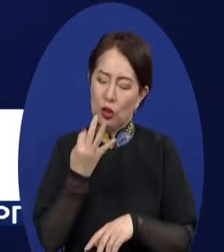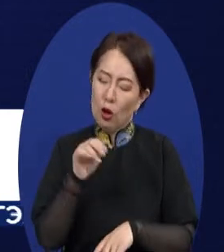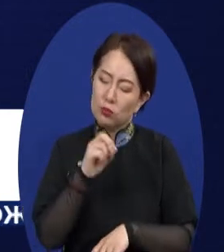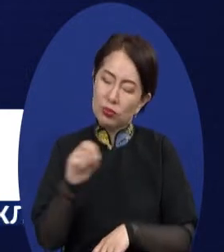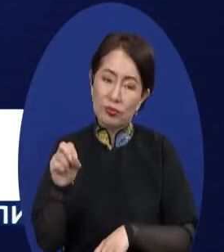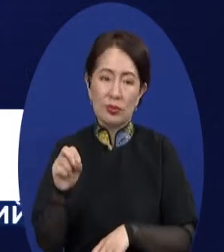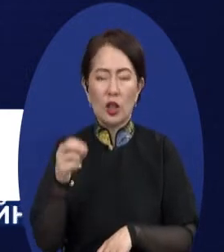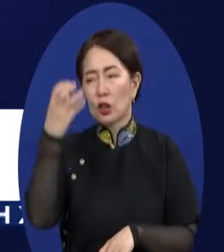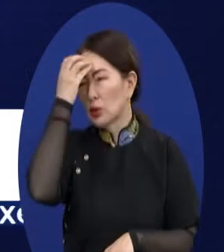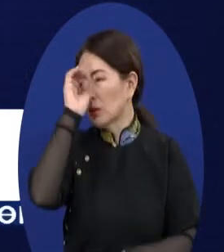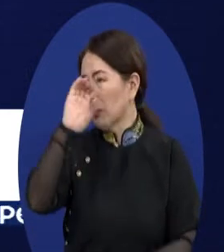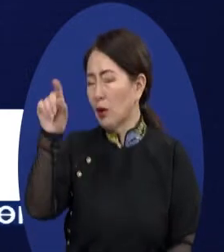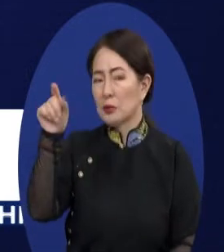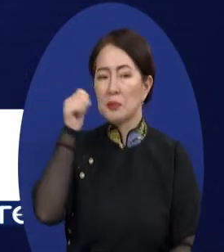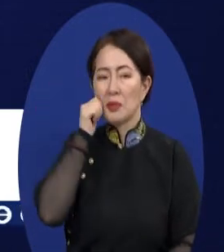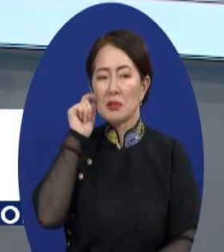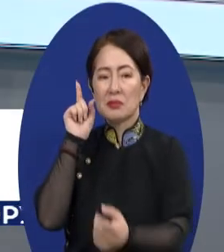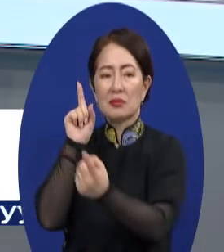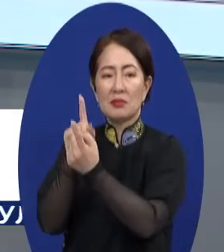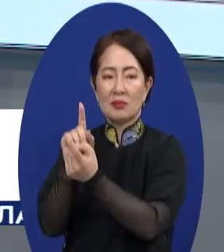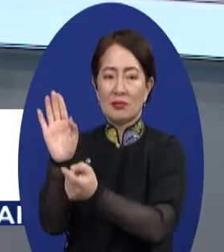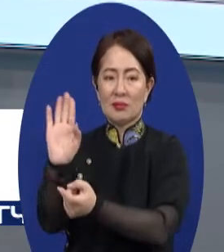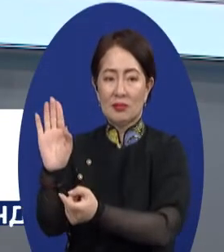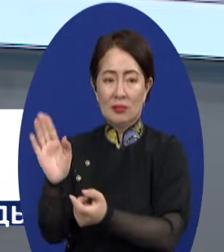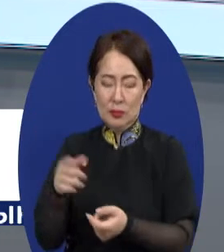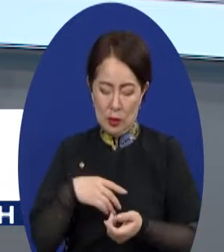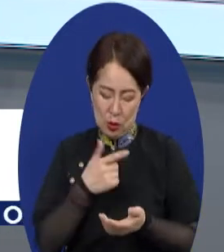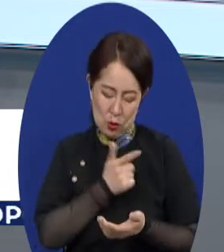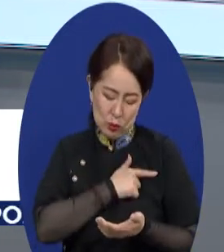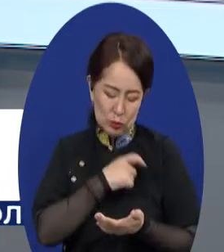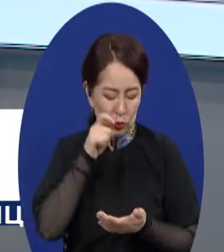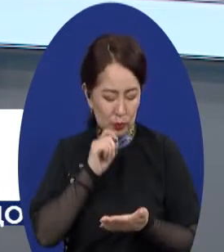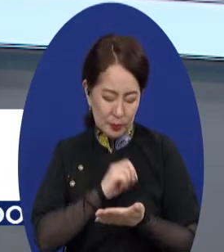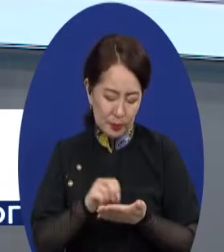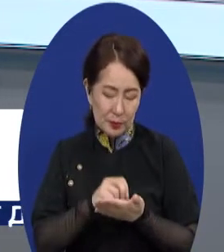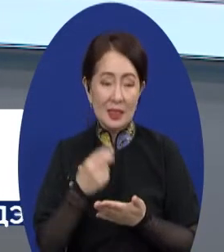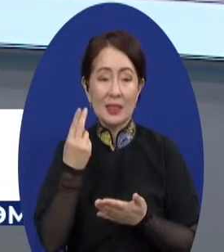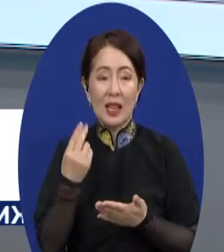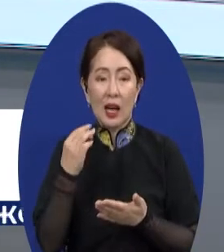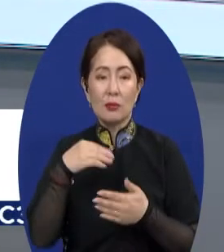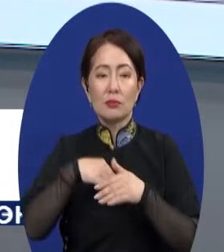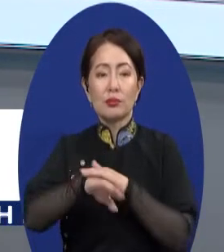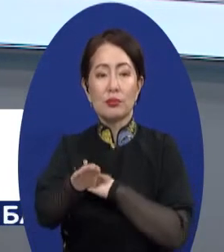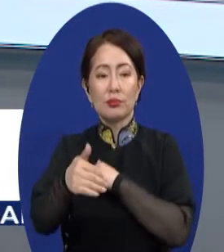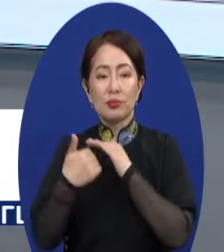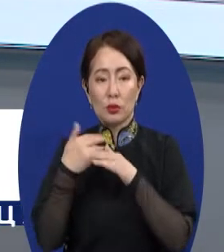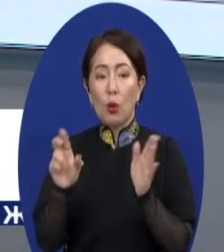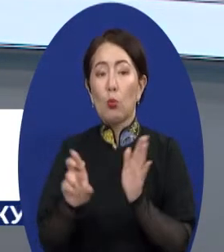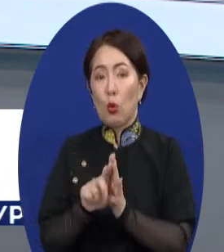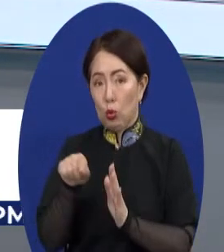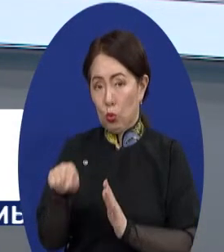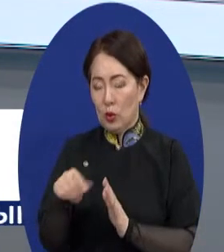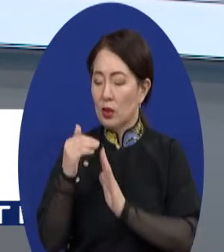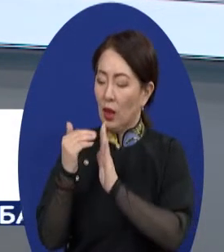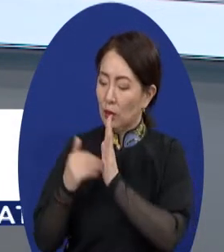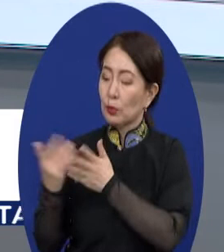үсэг авснаар бол төрийн байгууллагуудад бичлэн очих юм шаардлагагүй, өргөдөл хүсэлт гомдлоо бол цахимаар өгөх юм боломжтой болсон гэсэн ийм тайлбарыг өгч байгаа юм. Одоо